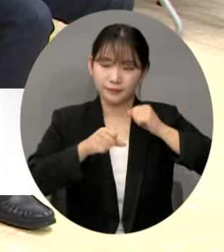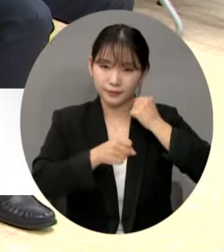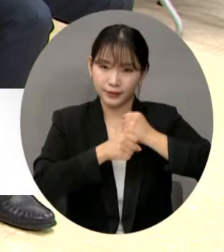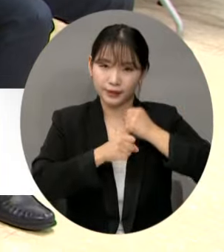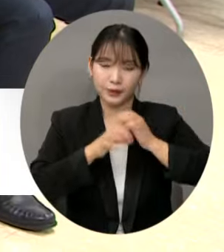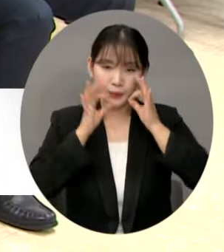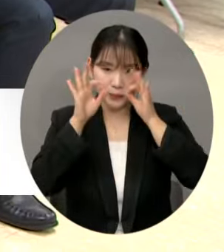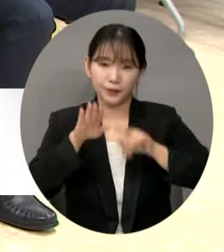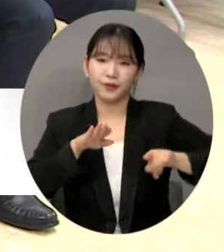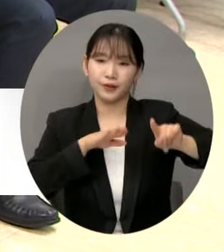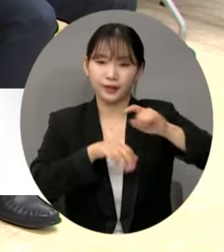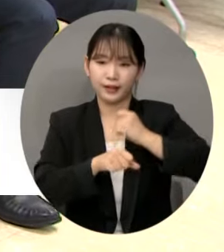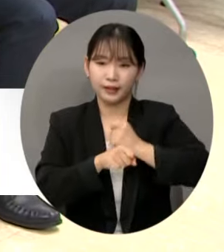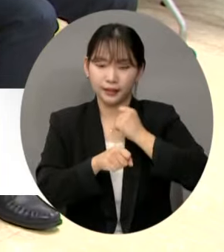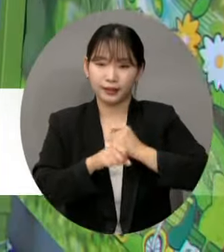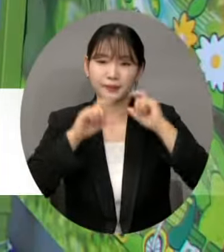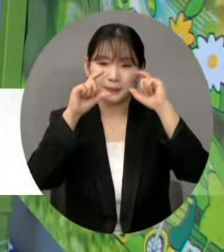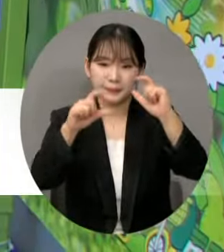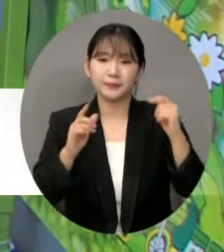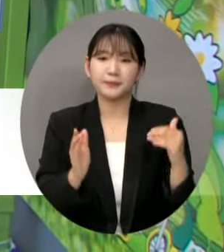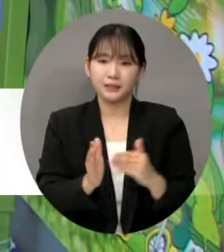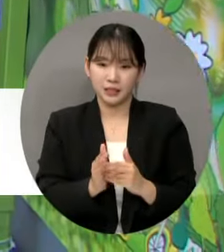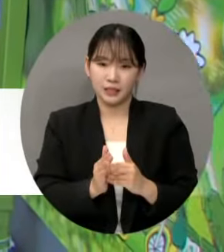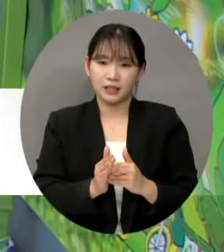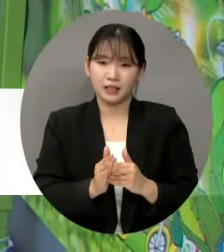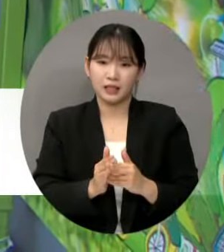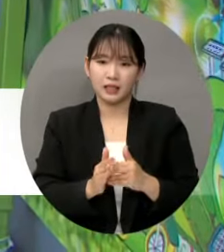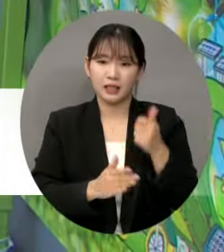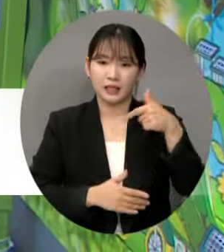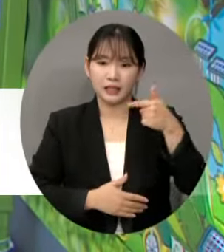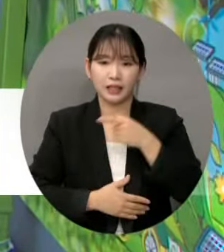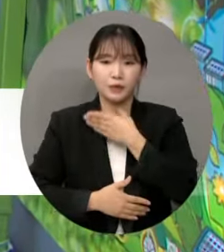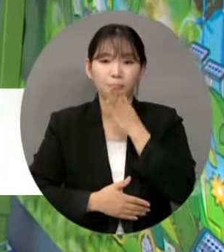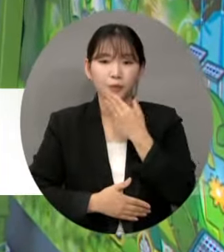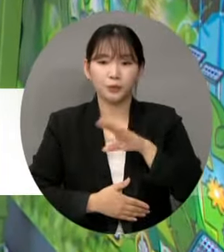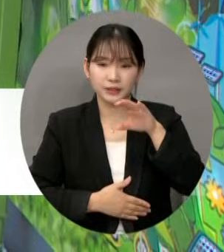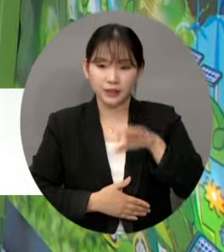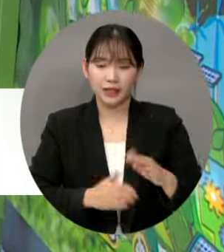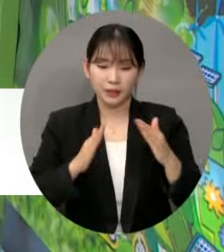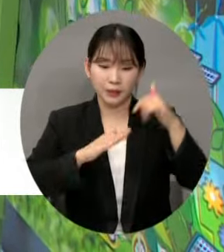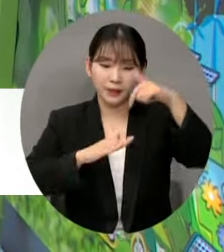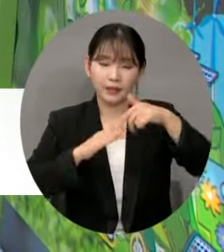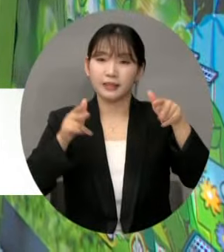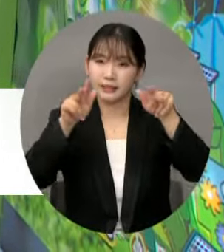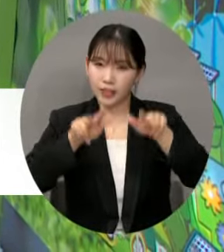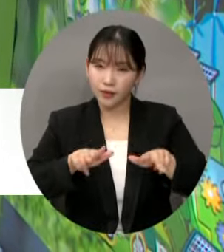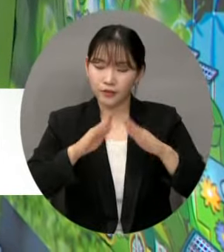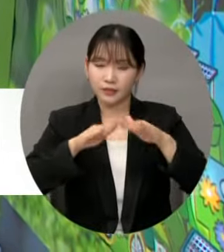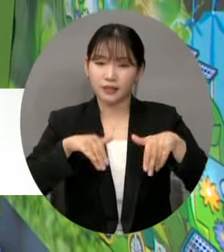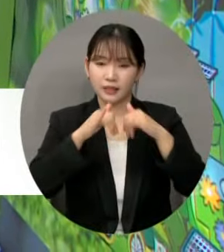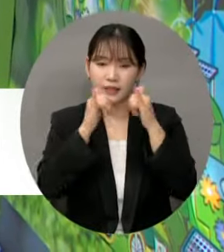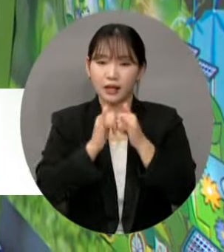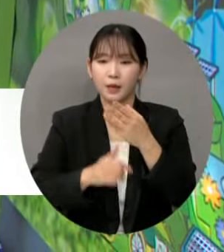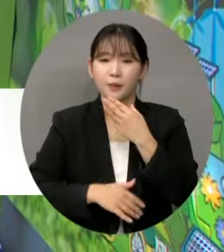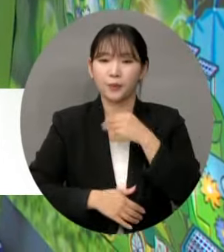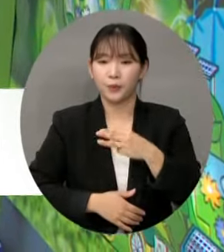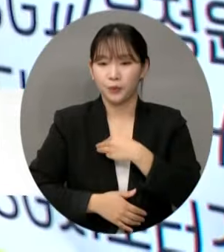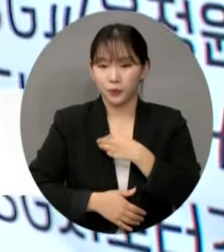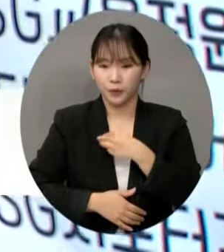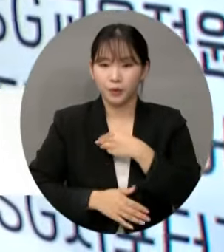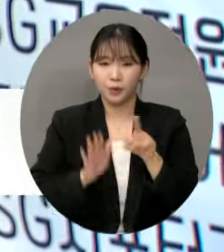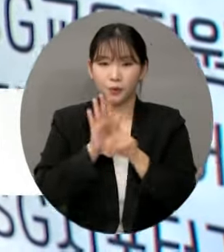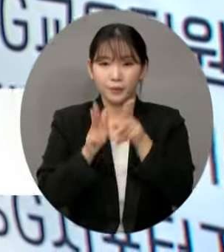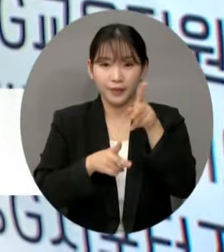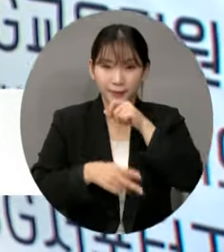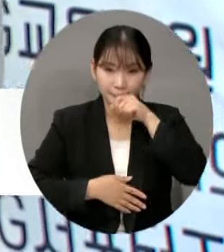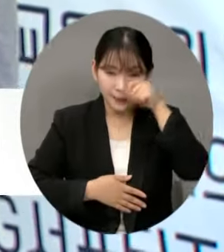속했다는 선언문을 채택했습니다 하나 노인 복지관의 옥상정원은 전남 사회복지 공동모금의 공모